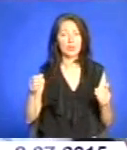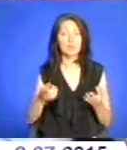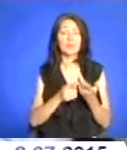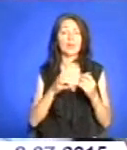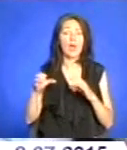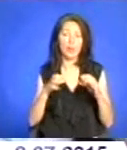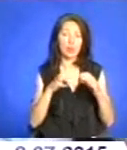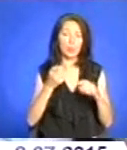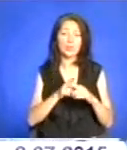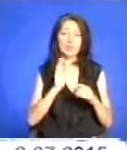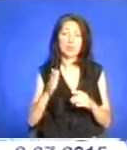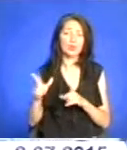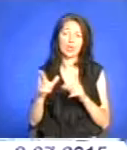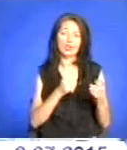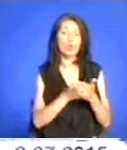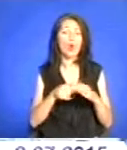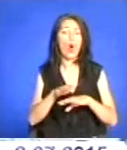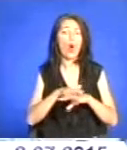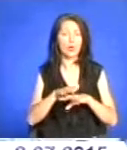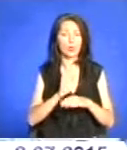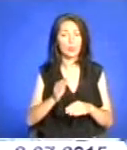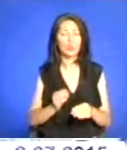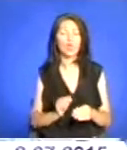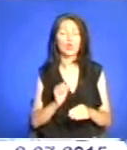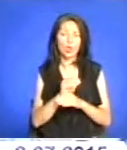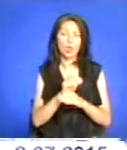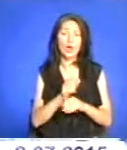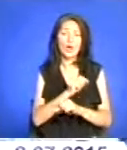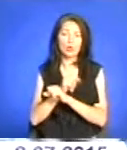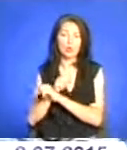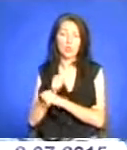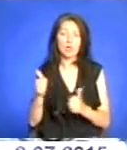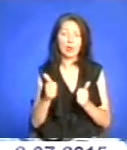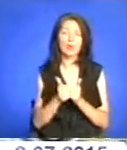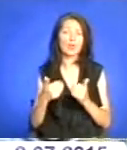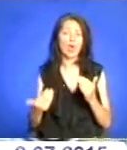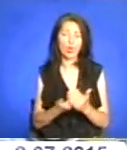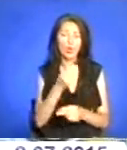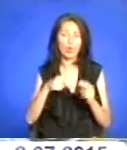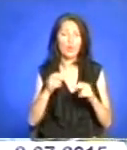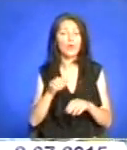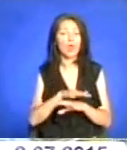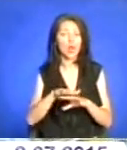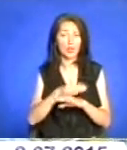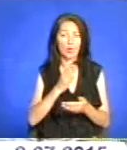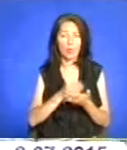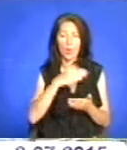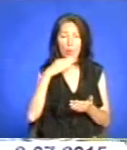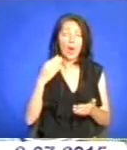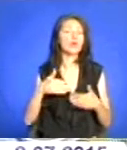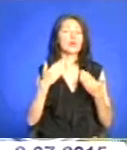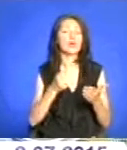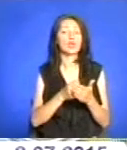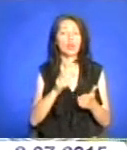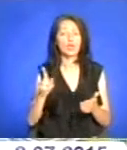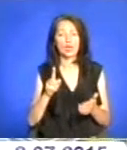через східний до ринку. Буде зроблена ще одна додаткова зупинка поруч з новозбудованим ринком, тому що мали багато звернень від тернополян, що людям далеко